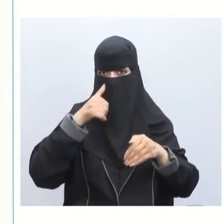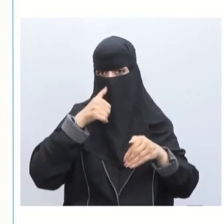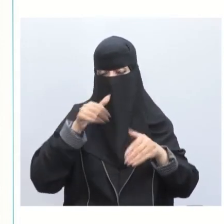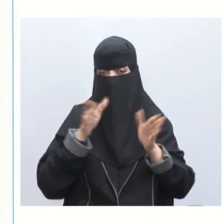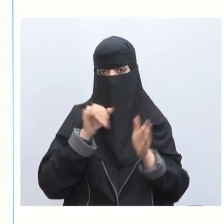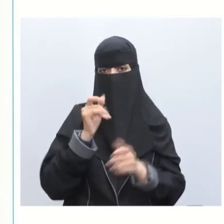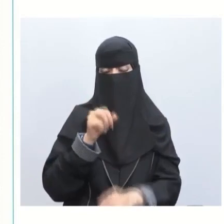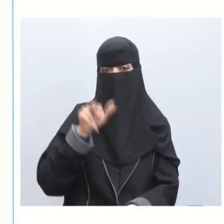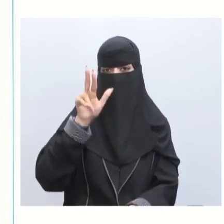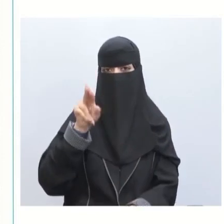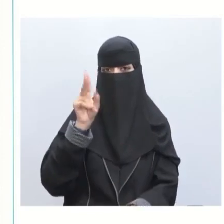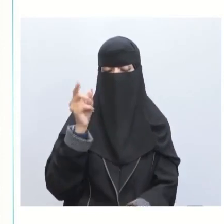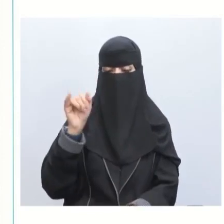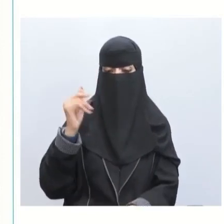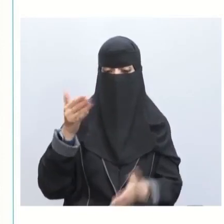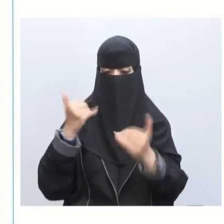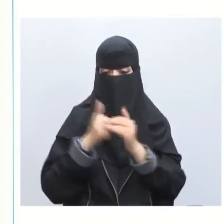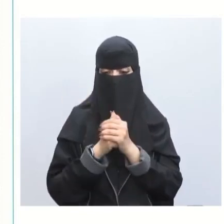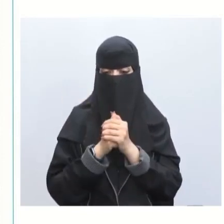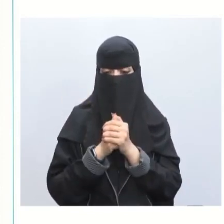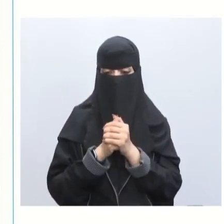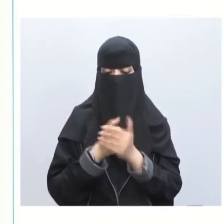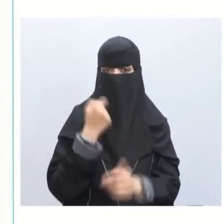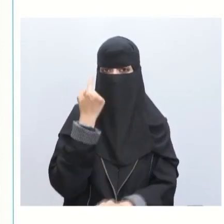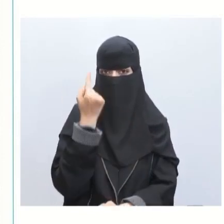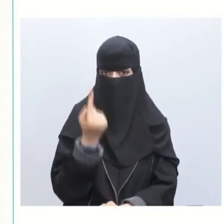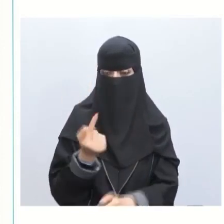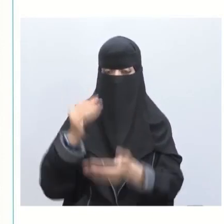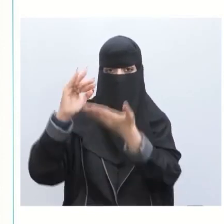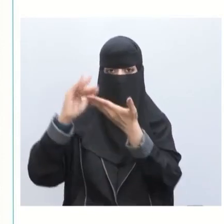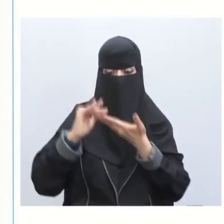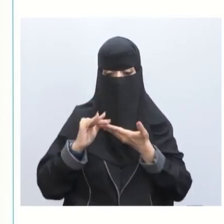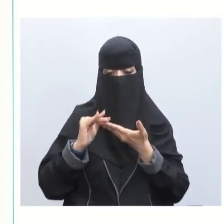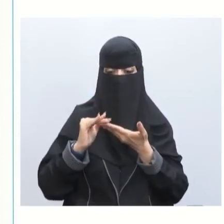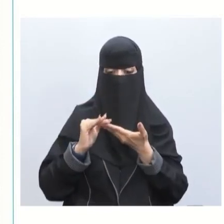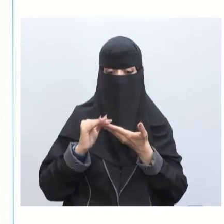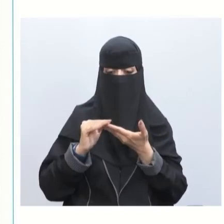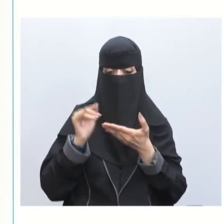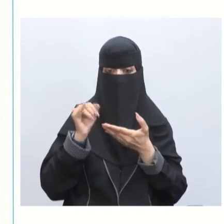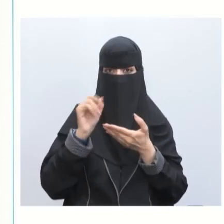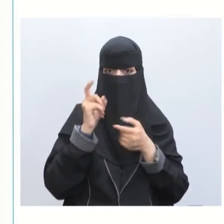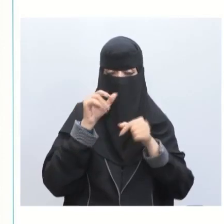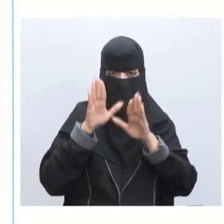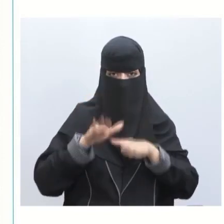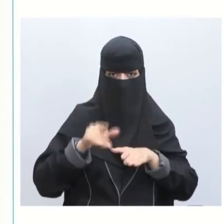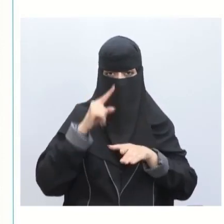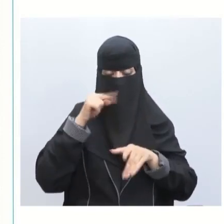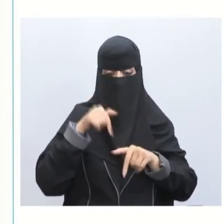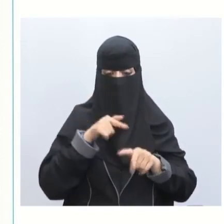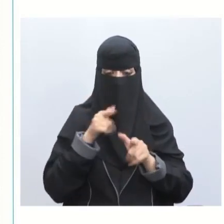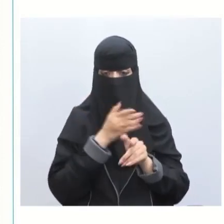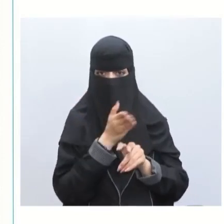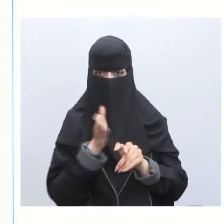التنمر كذلك طريقه التعامل طلب المساعده من الجيد